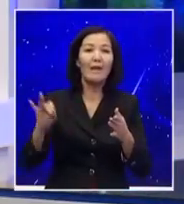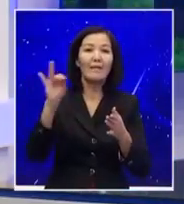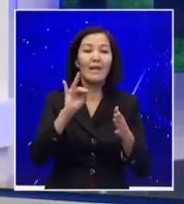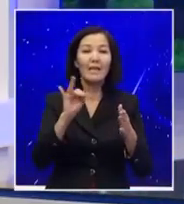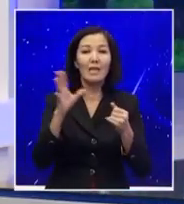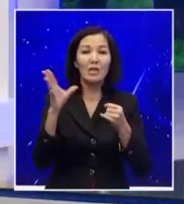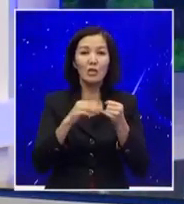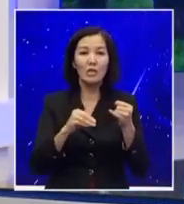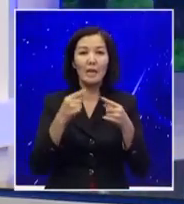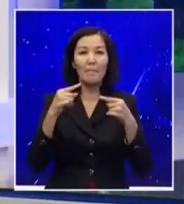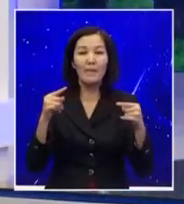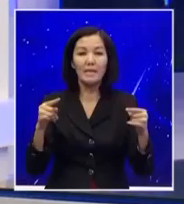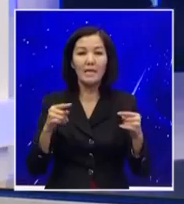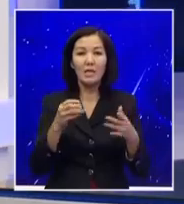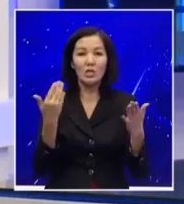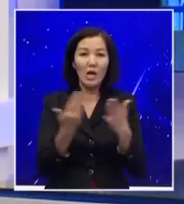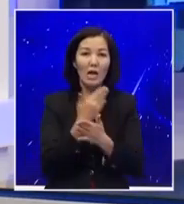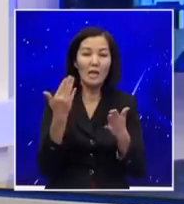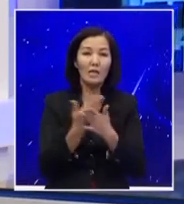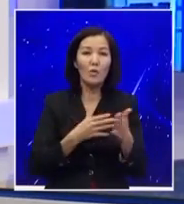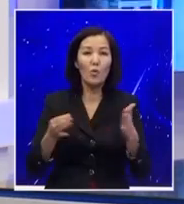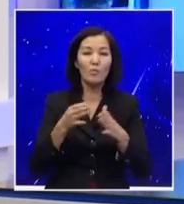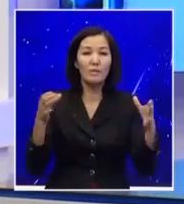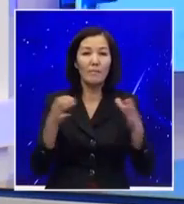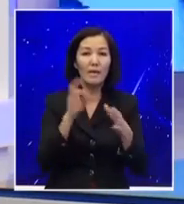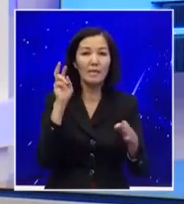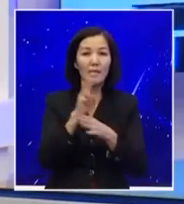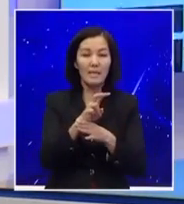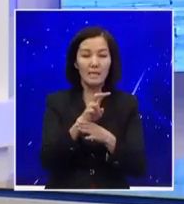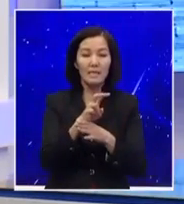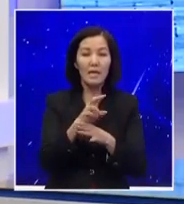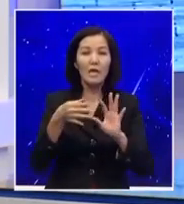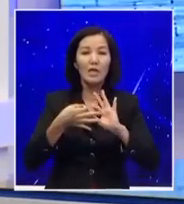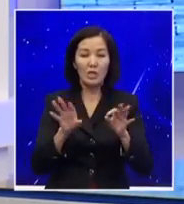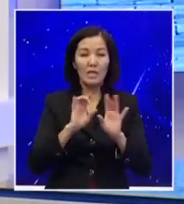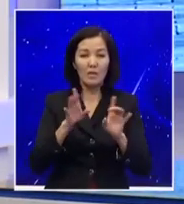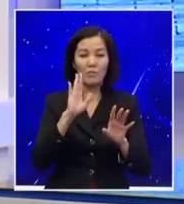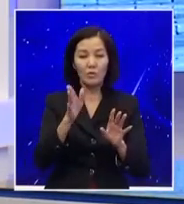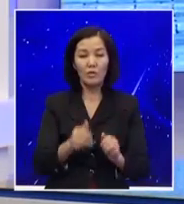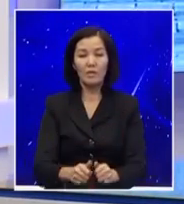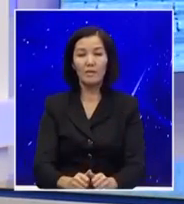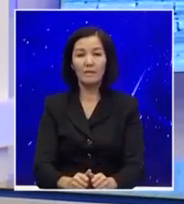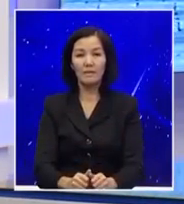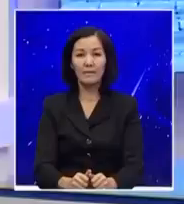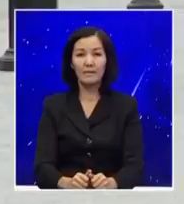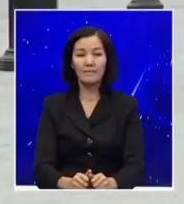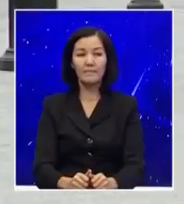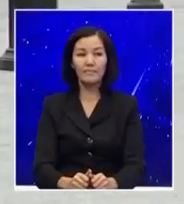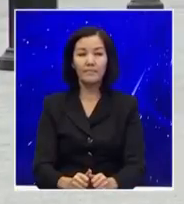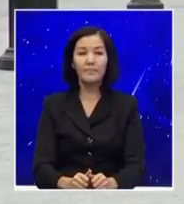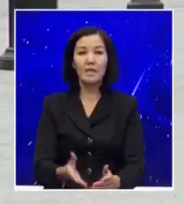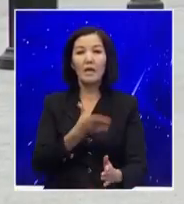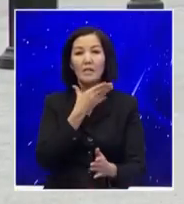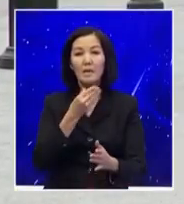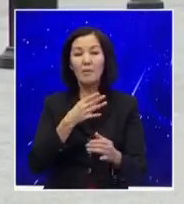мекендегі осы және басқа да оң өзгерістерді облыстан барған делегациямен әріптесім Кәмшат Мұхамеджан көріп қайтты. Семей